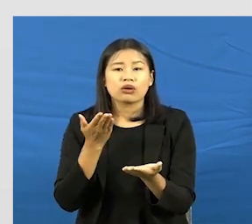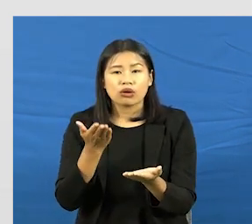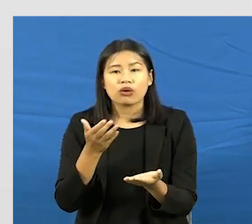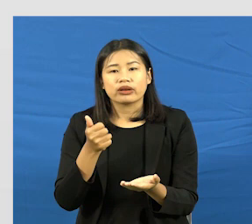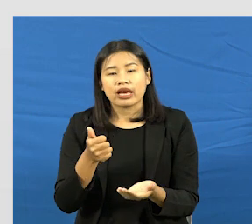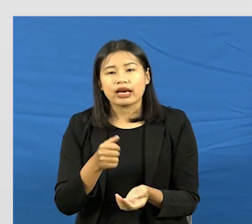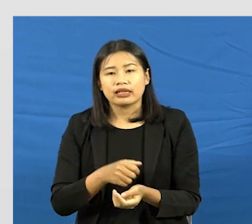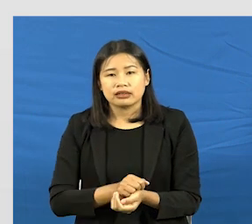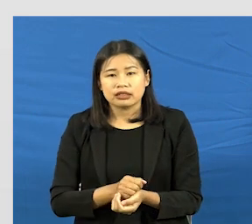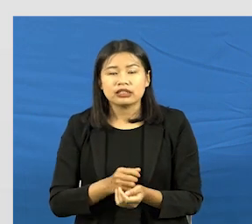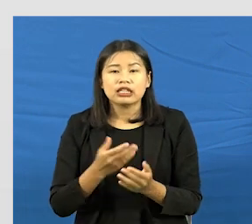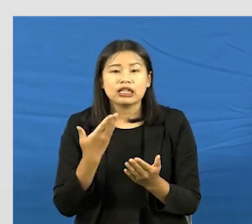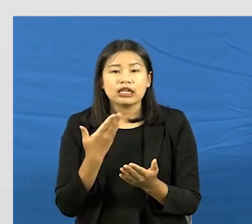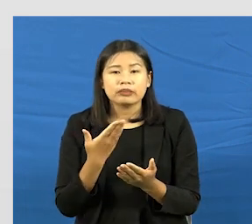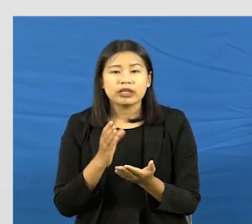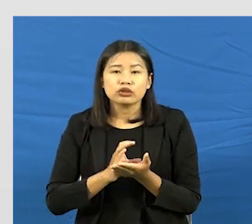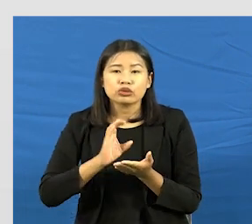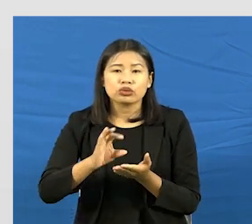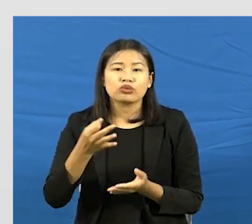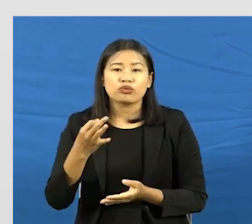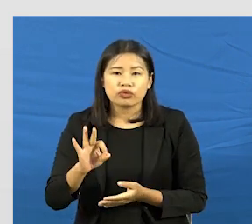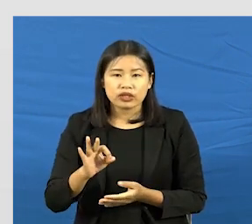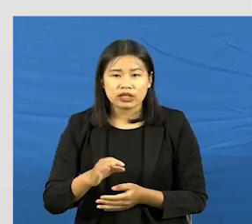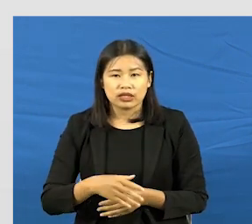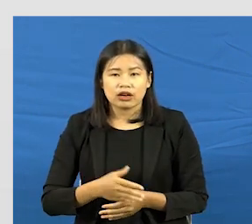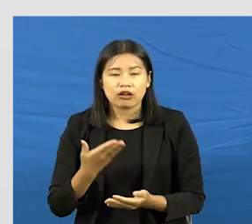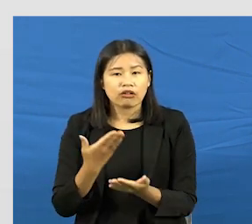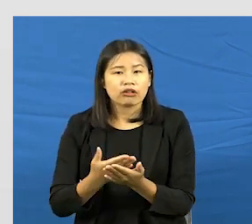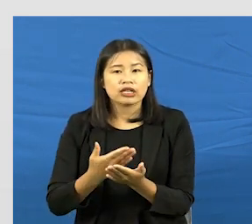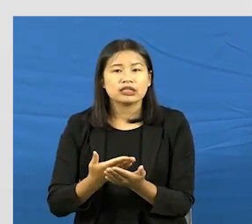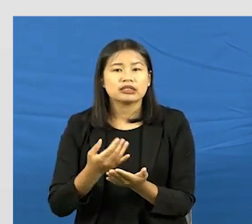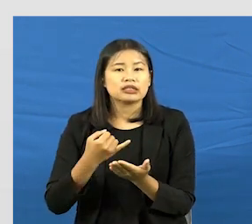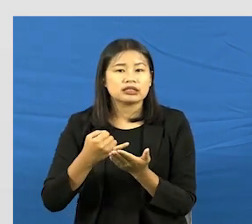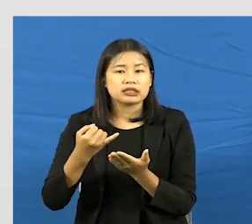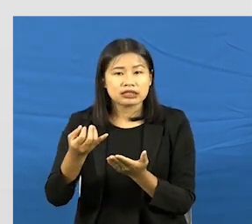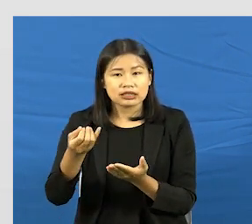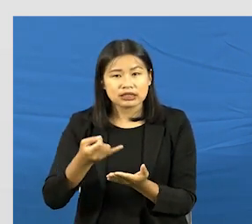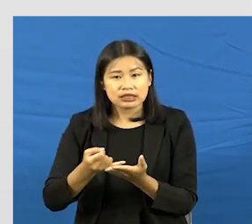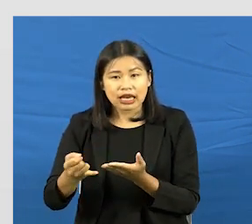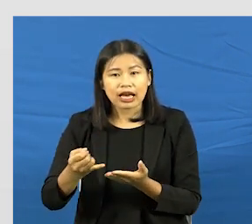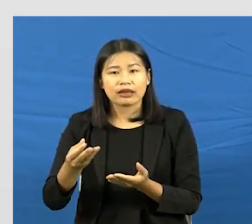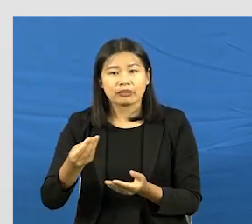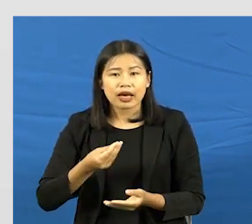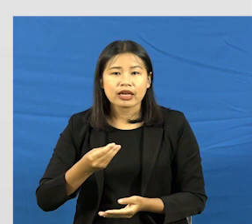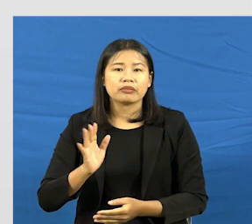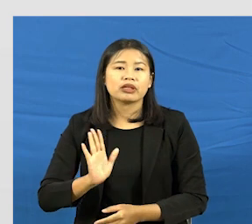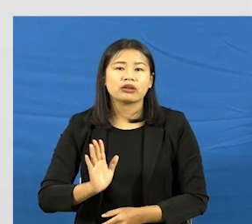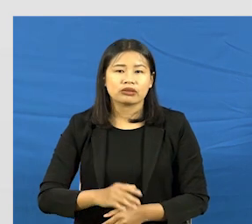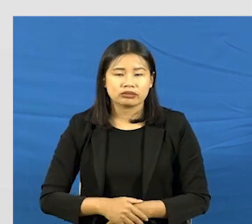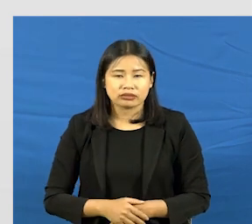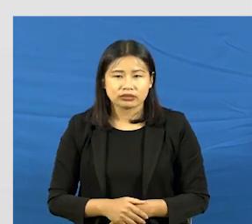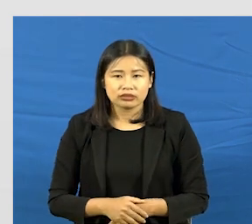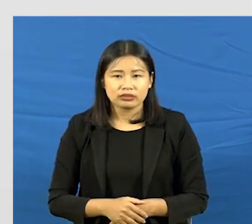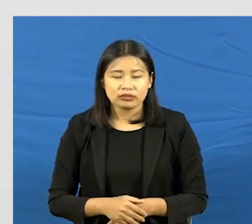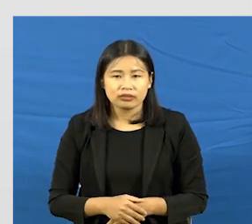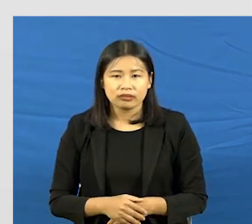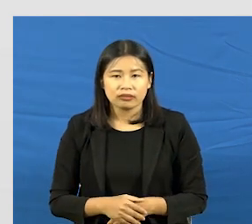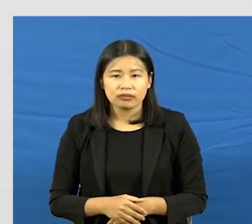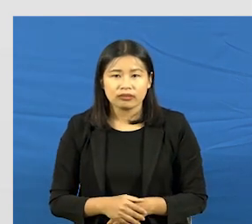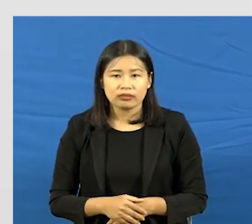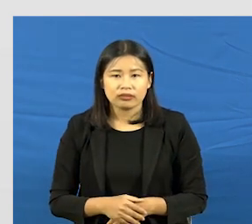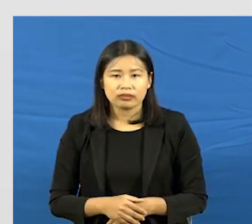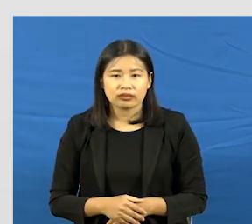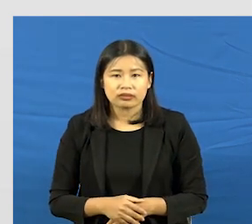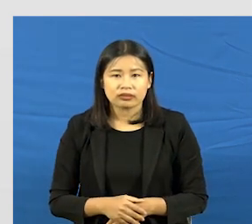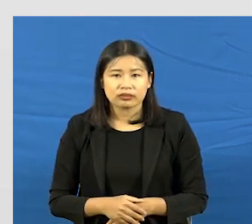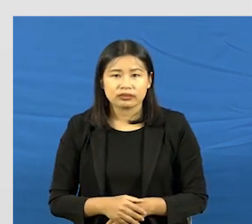ศึกษาก็คอยฟังประกาศของทางมหาวิทยาลัยต่อไปนะครับ อีกทุนนึงก็คือ